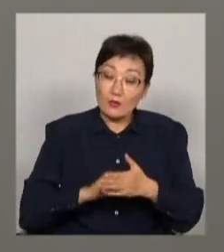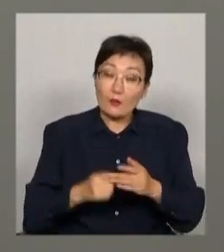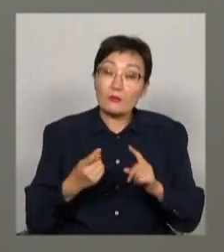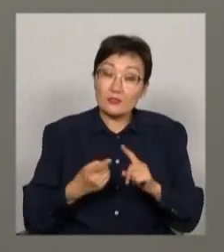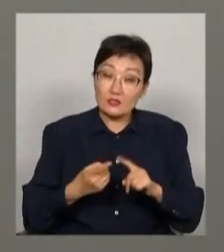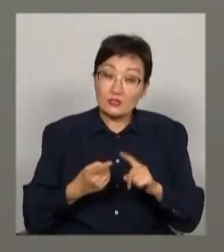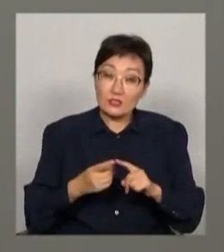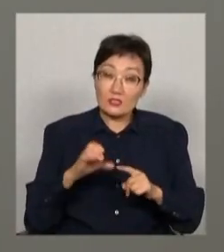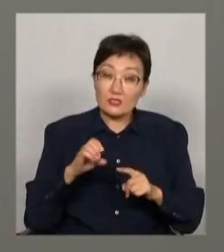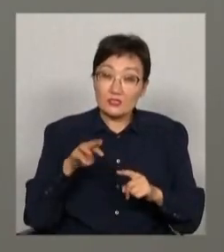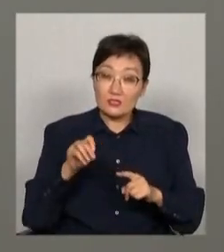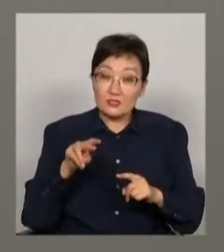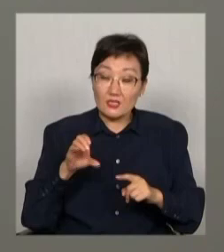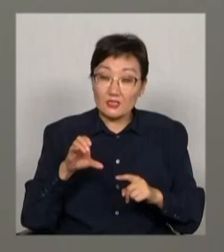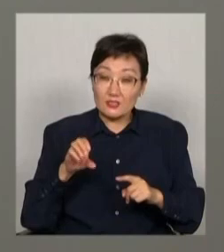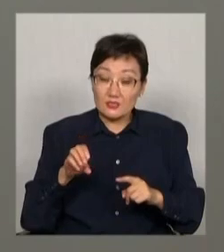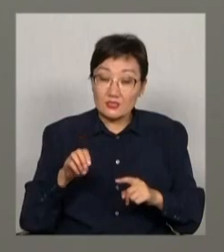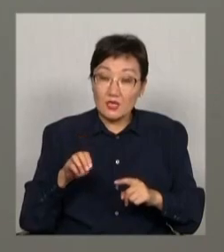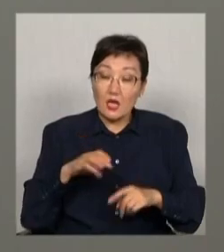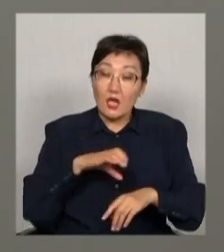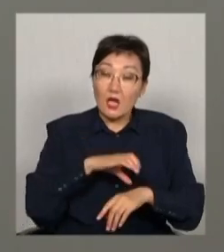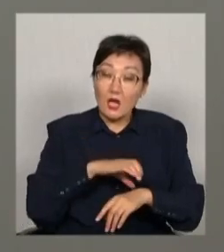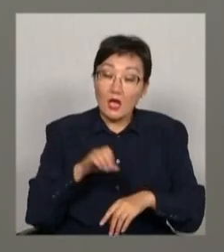біріншіден стелс-омикрон арамызда